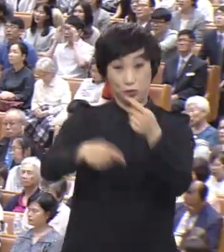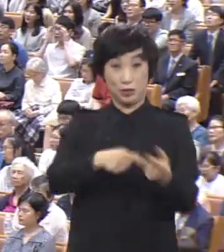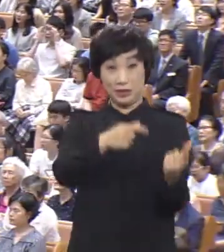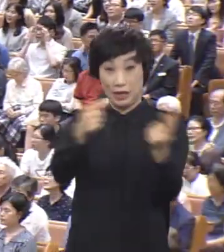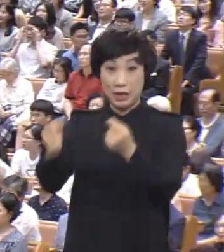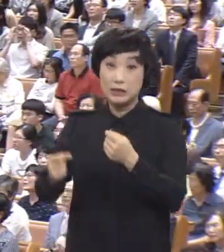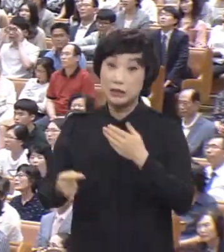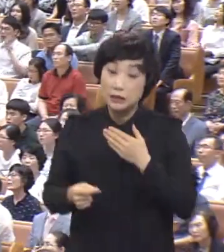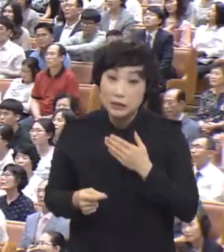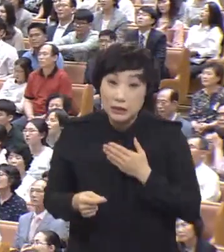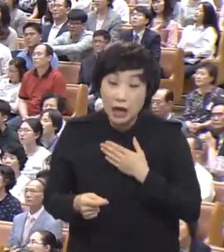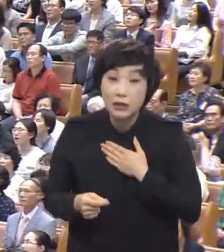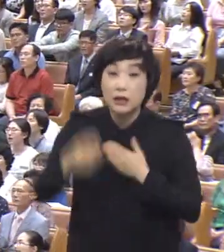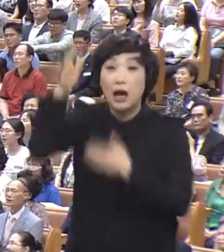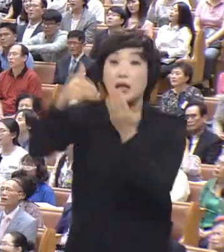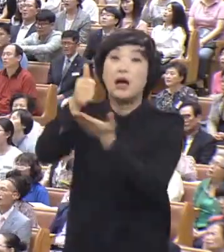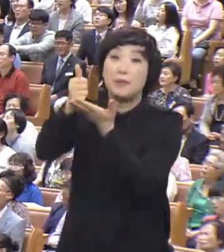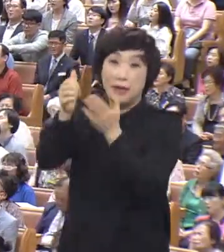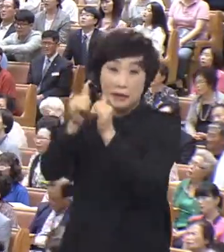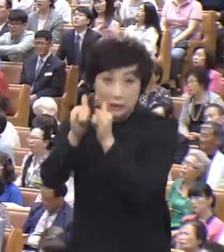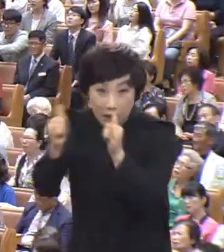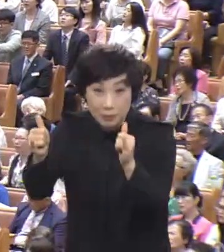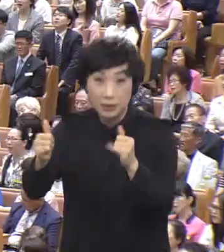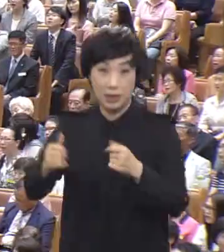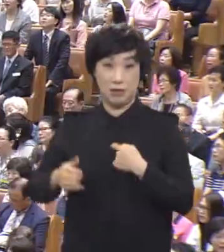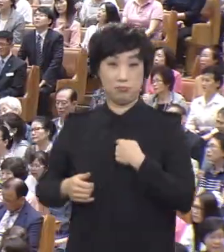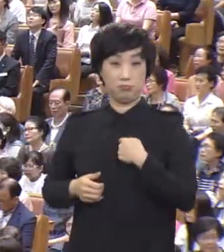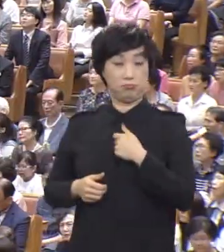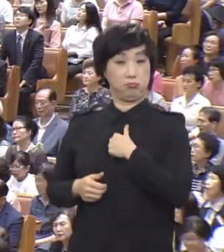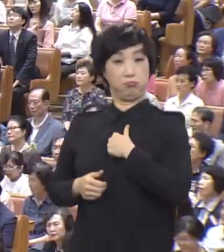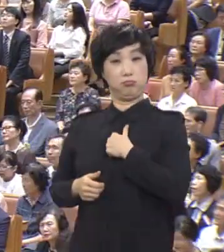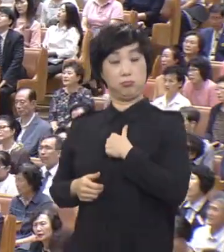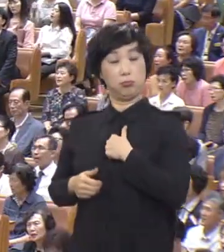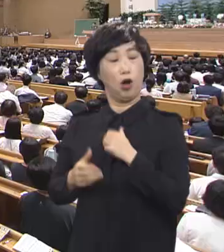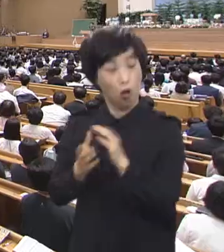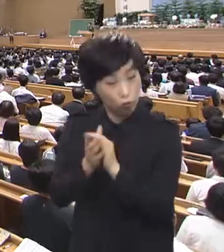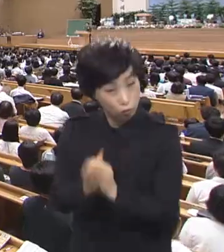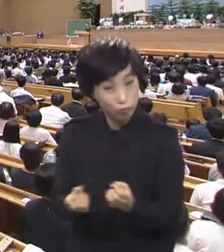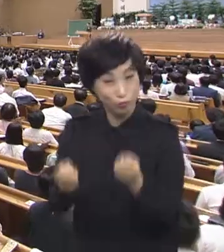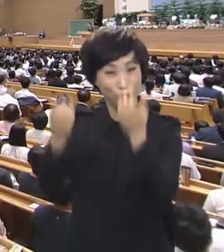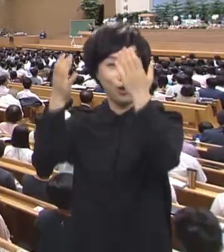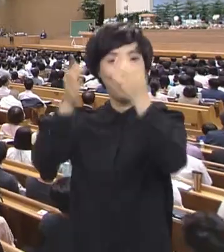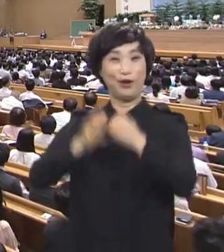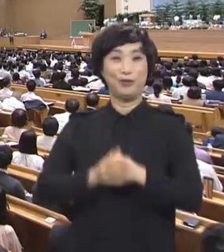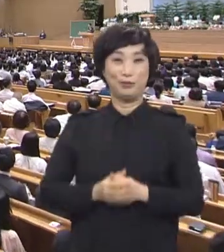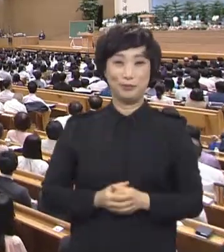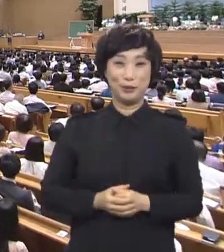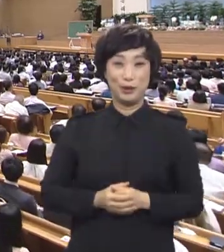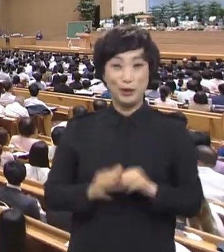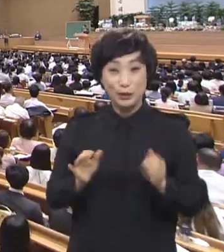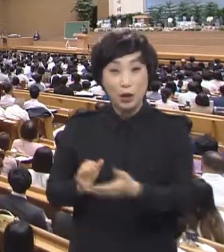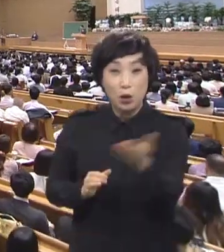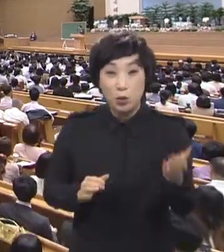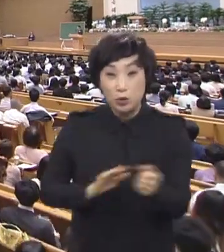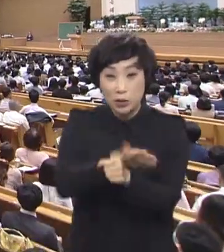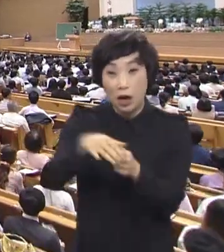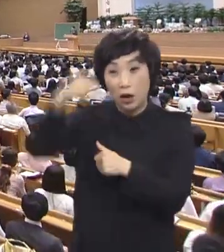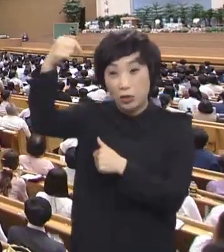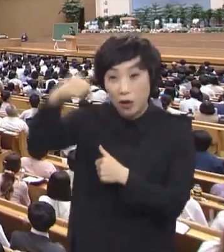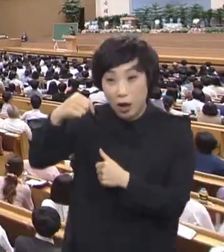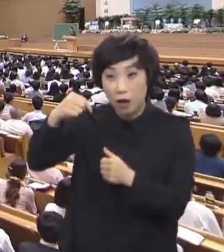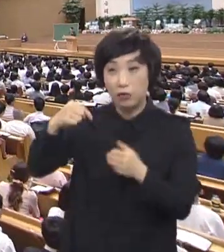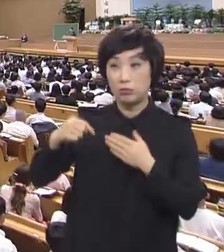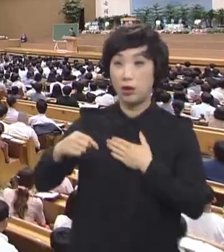하나님의 기업이다 할렐루야 근데 사랑하라는데